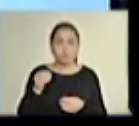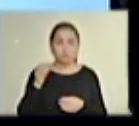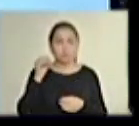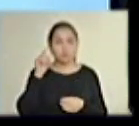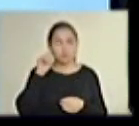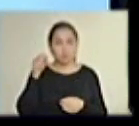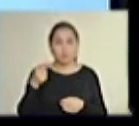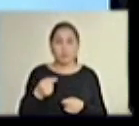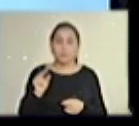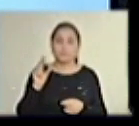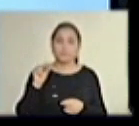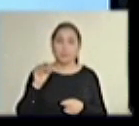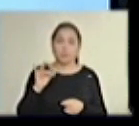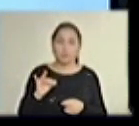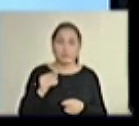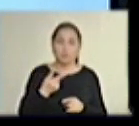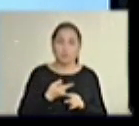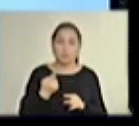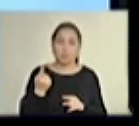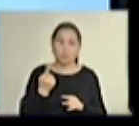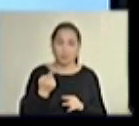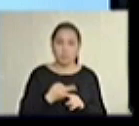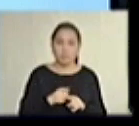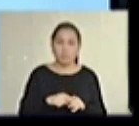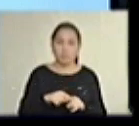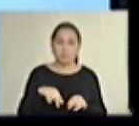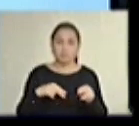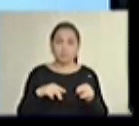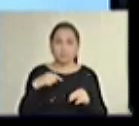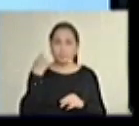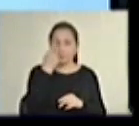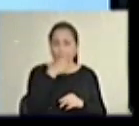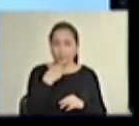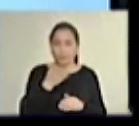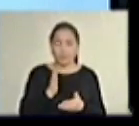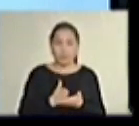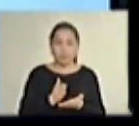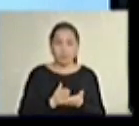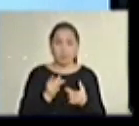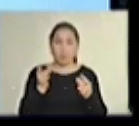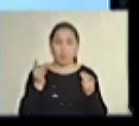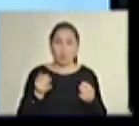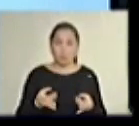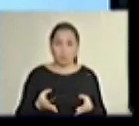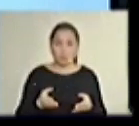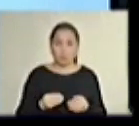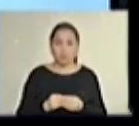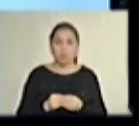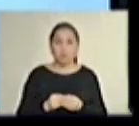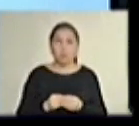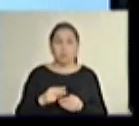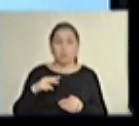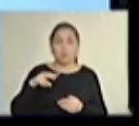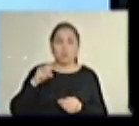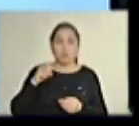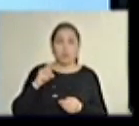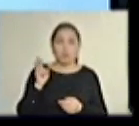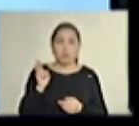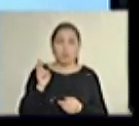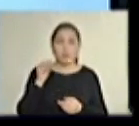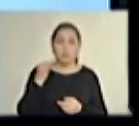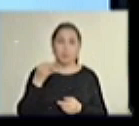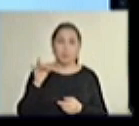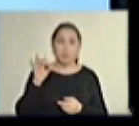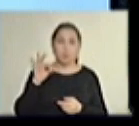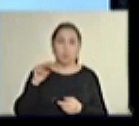Va yana chig'iriqlardan biri xuddi shu ko'rinishda bo'ladi. Biz buni oddiygina lebyotka deb ataymiz. Siz buni